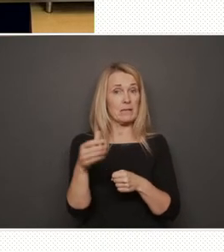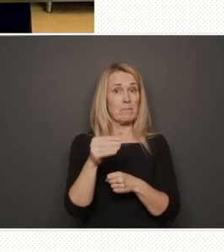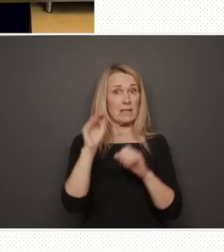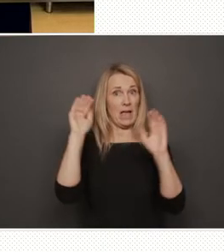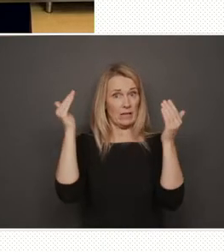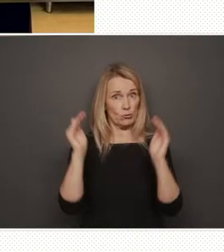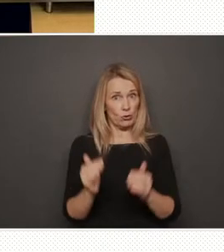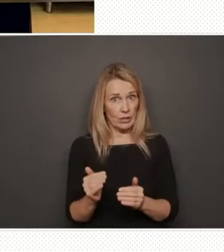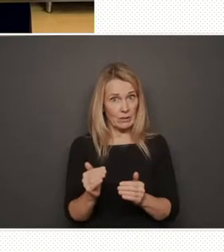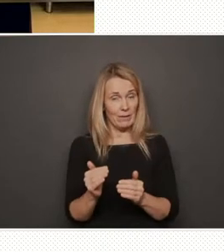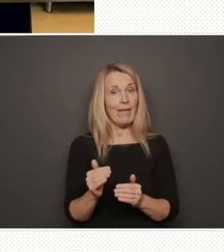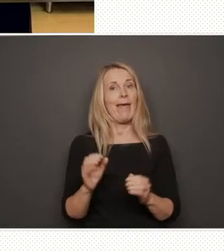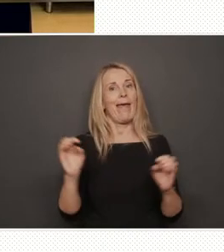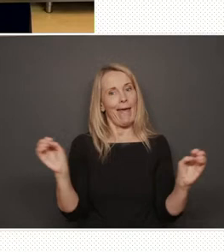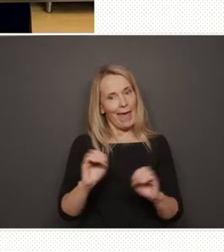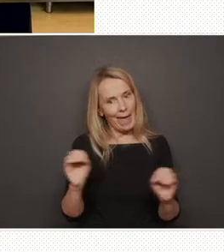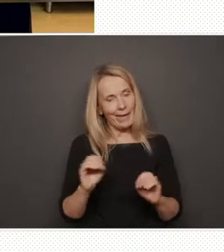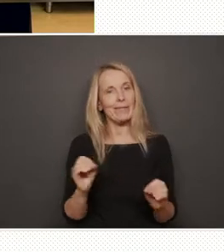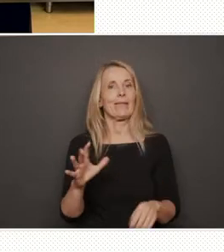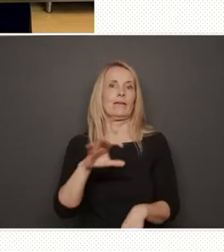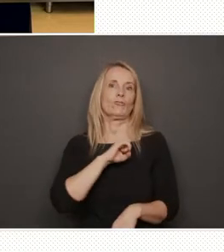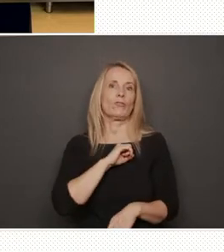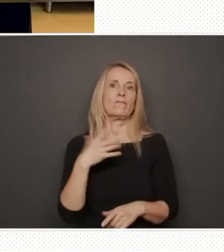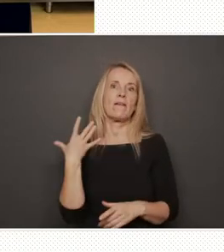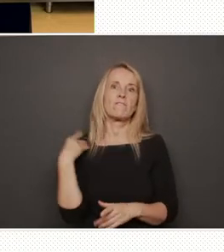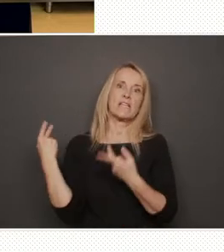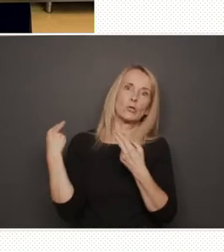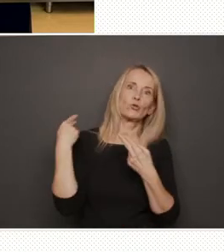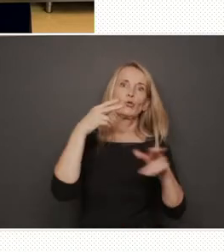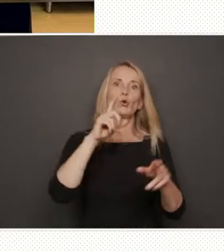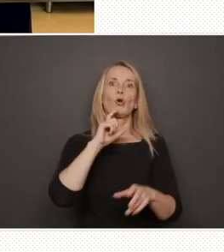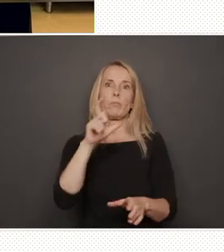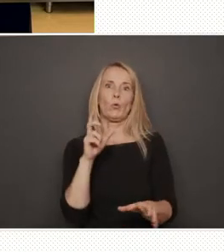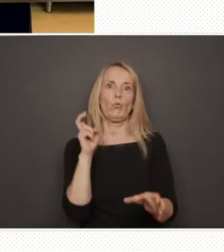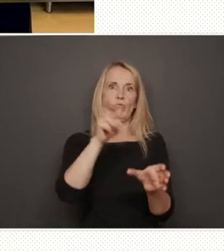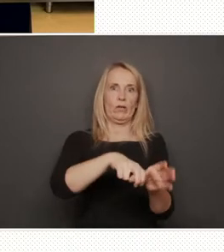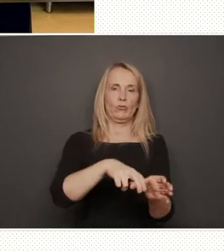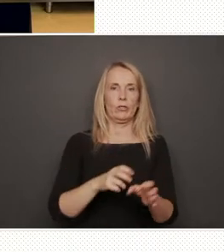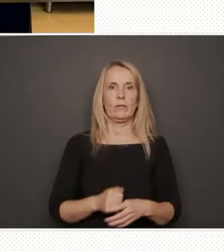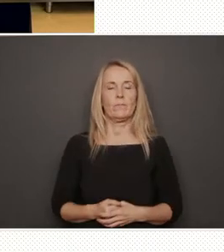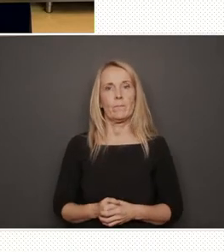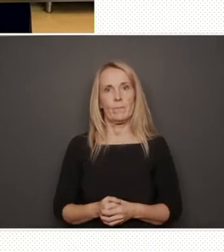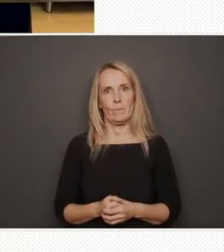Einschränkungen den echten und gelungenen Wiedereinstieg ins Berufsleben.